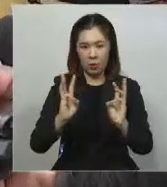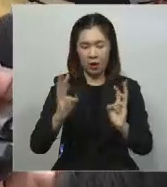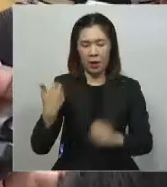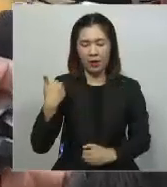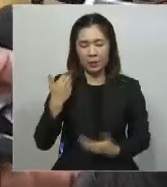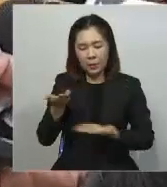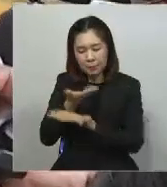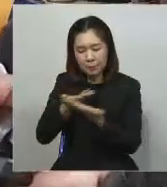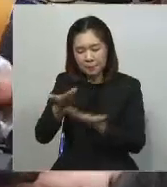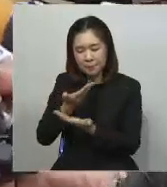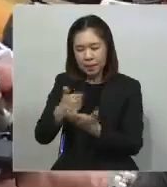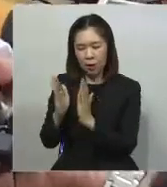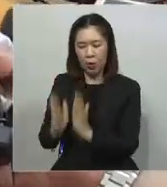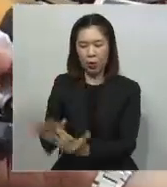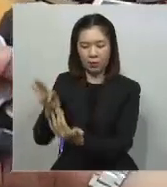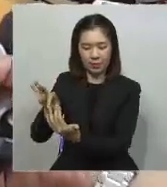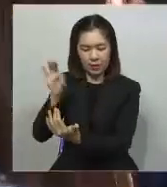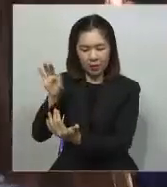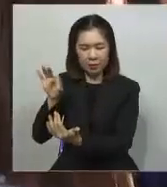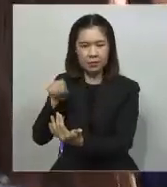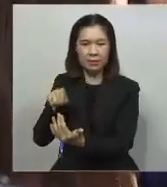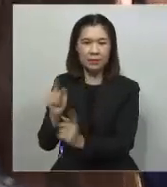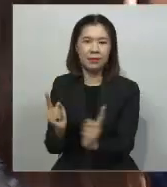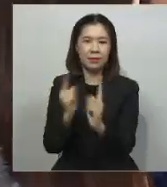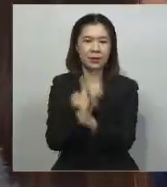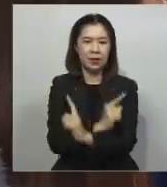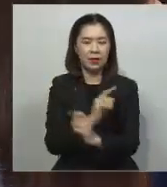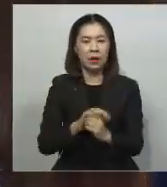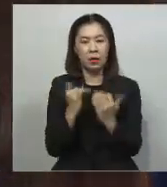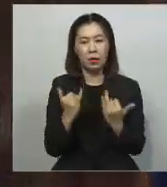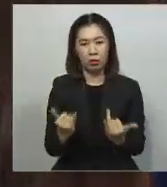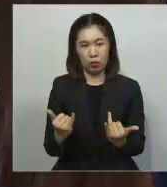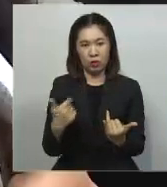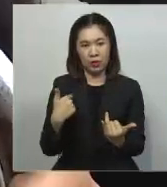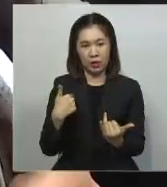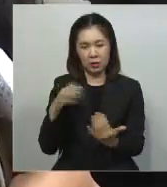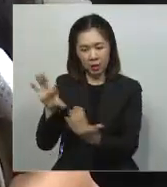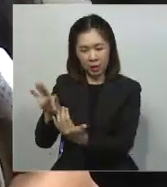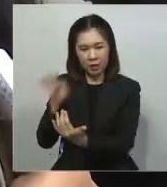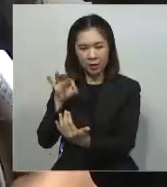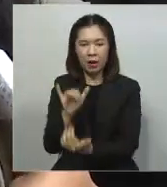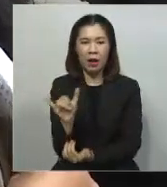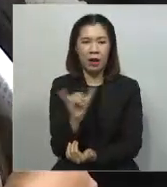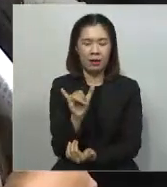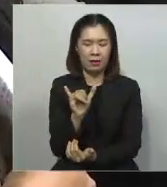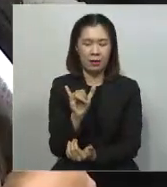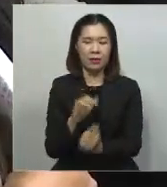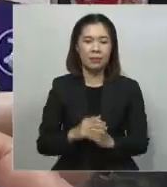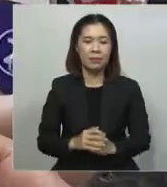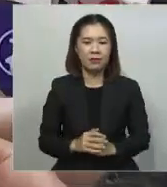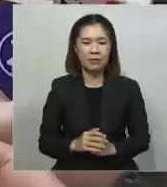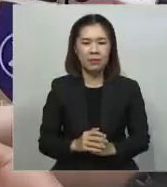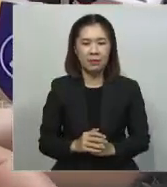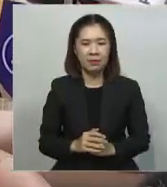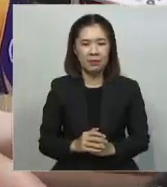าเลือกบุคคลทำหน้าที่แทนขณะนี้พรรคยังไม่ได้มีการทาบทามใครเป็นนายกรัฐมนตรีในนามของพรรคพลังประชารั